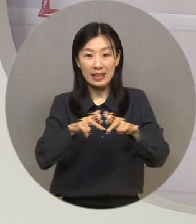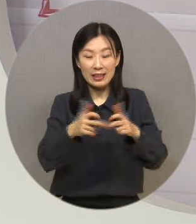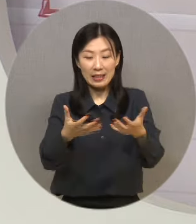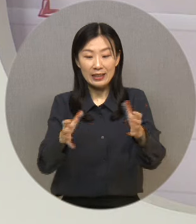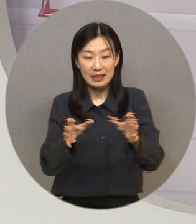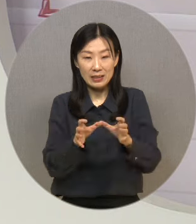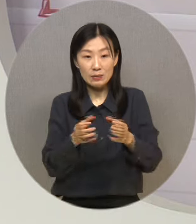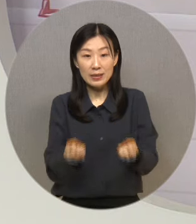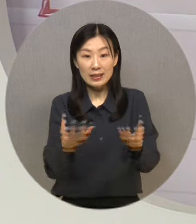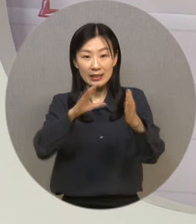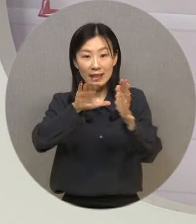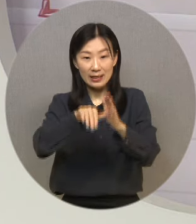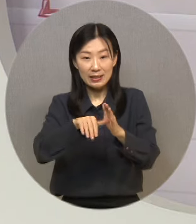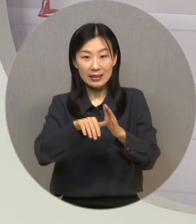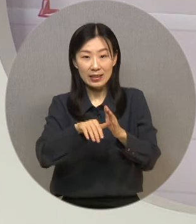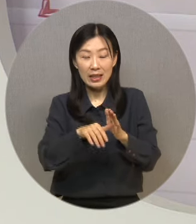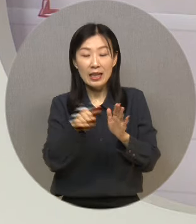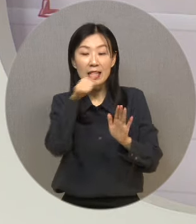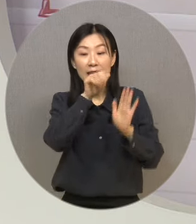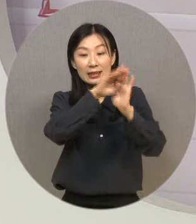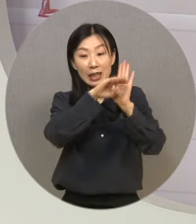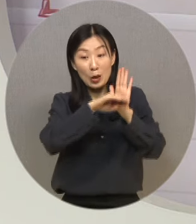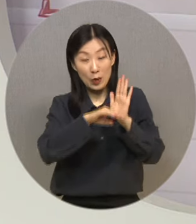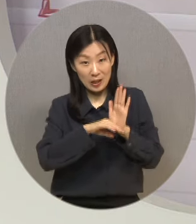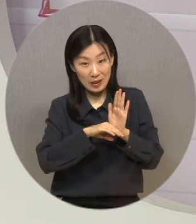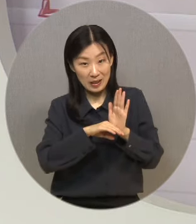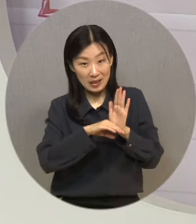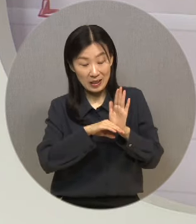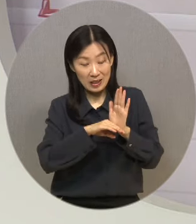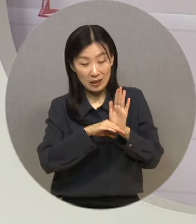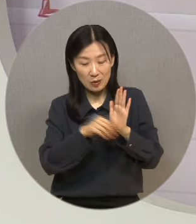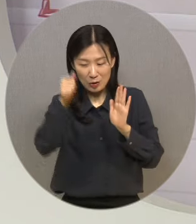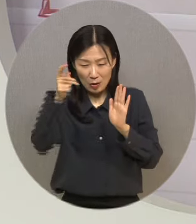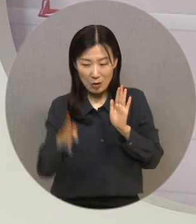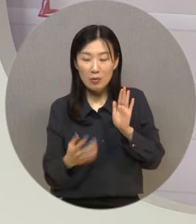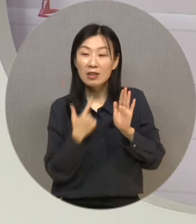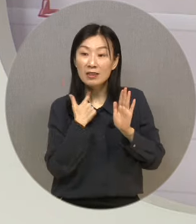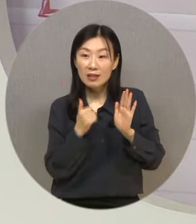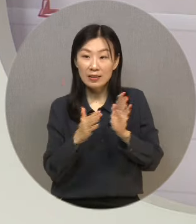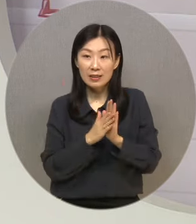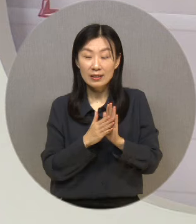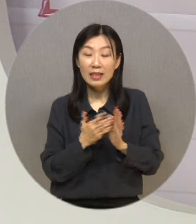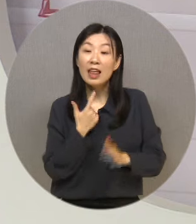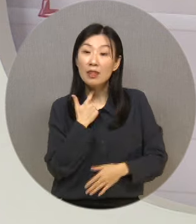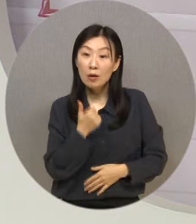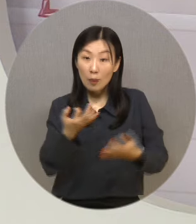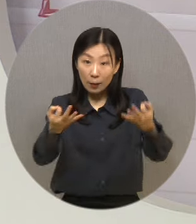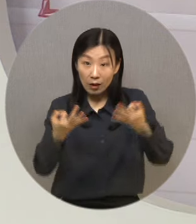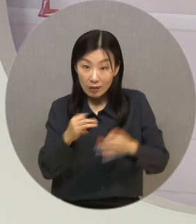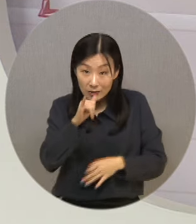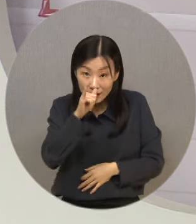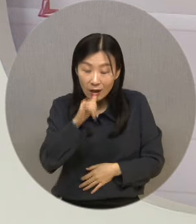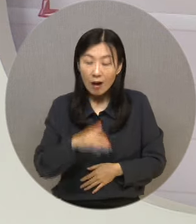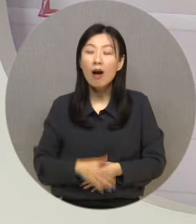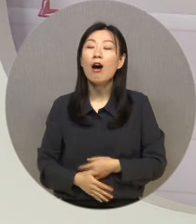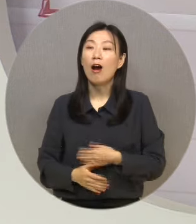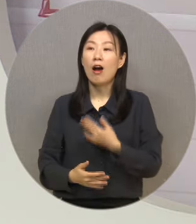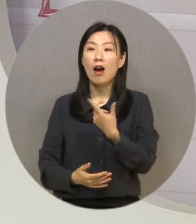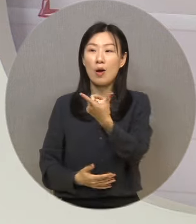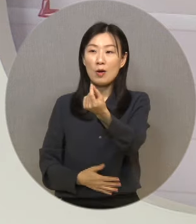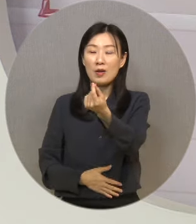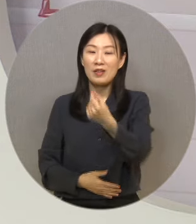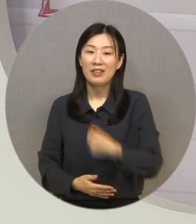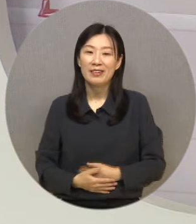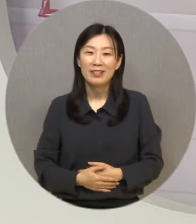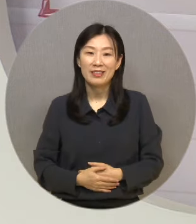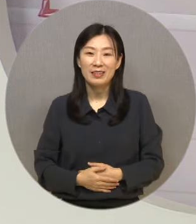가서 사회도 여러 번 봤는데 혹시 거기서 제가 쇼하는 거 보신 적 있으세요? 아, 물론이죠. 예, 그러면 오늘 아주